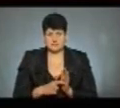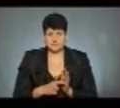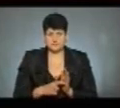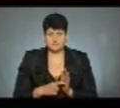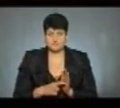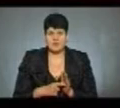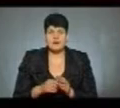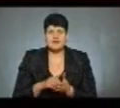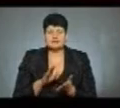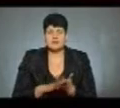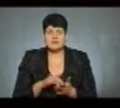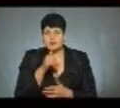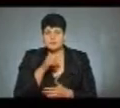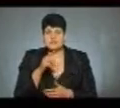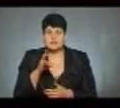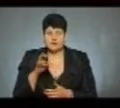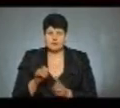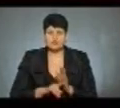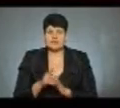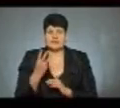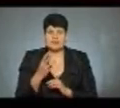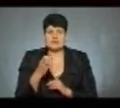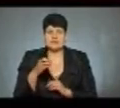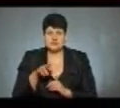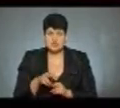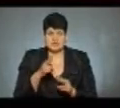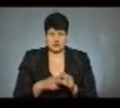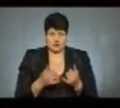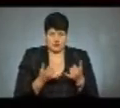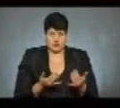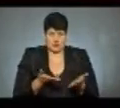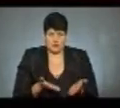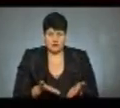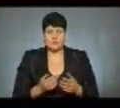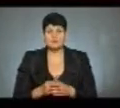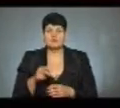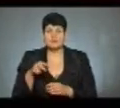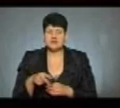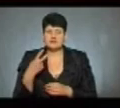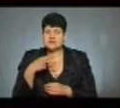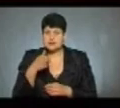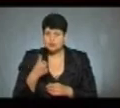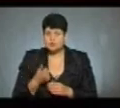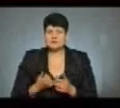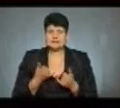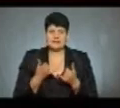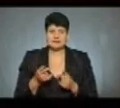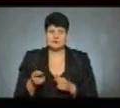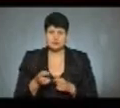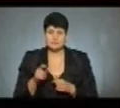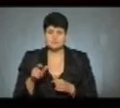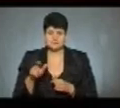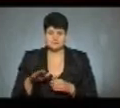Нагадаю, реєстрація на пробне ЗНО стартувала 3 січня та завершиться сьогодні. У 2020 році для тернопільських